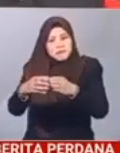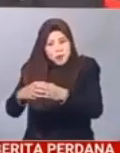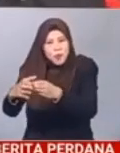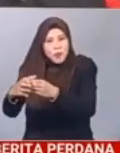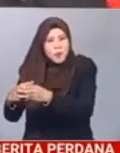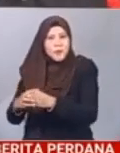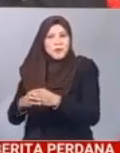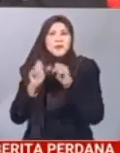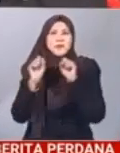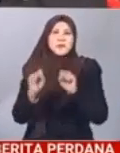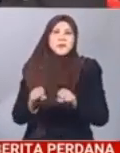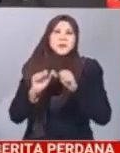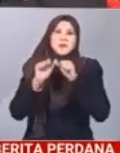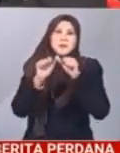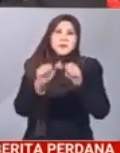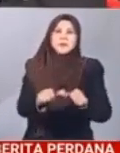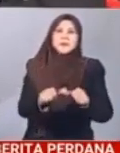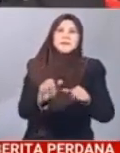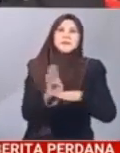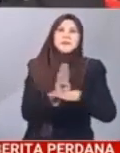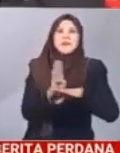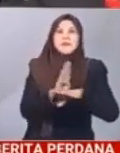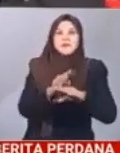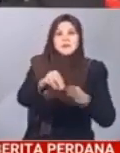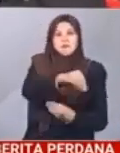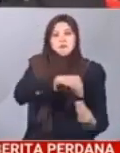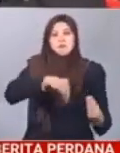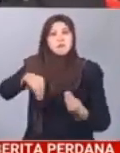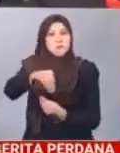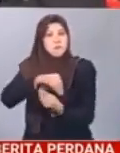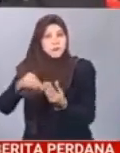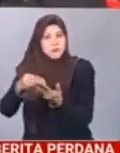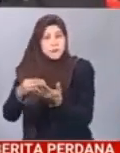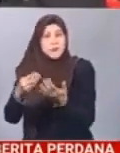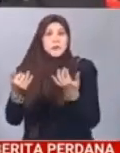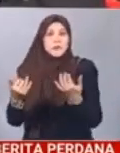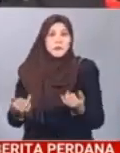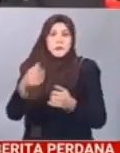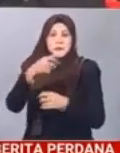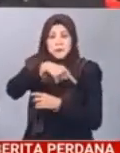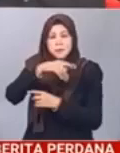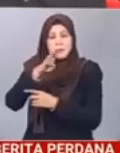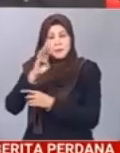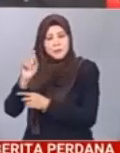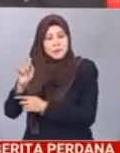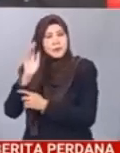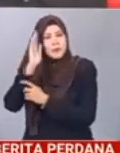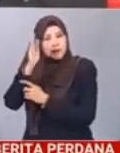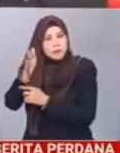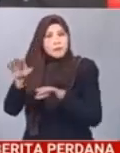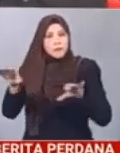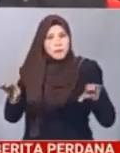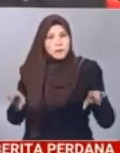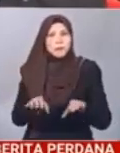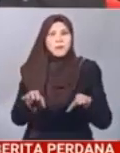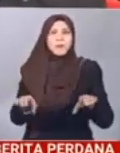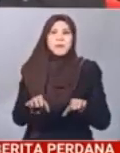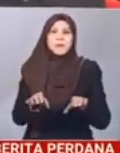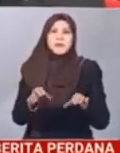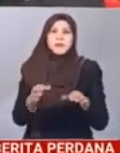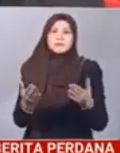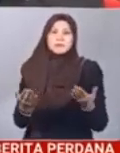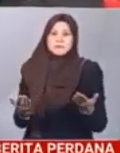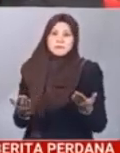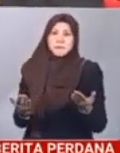terus dapat Berniaga jadi PH pwc akan membuat ke satu